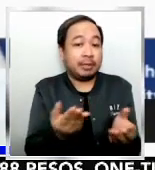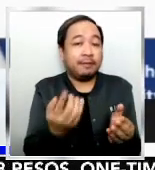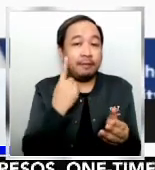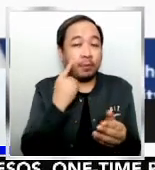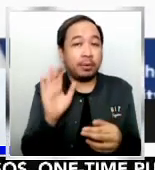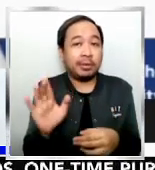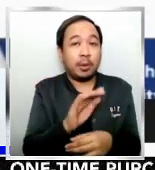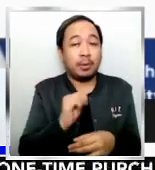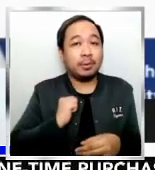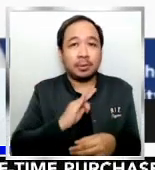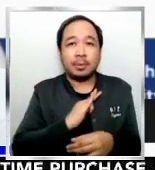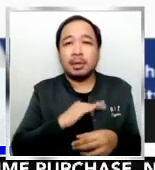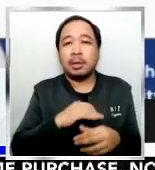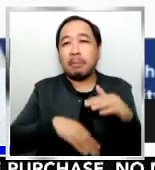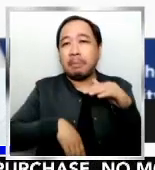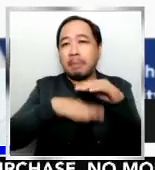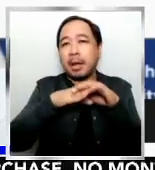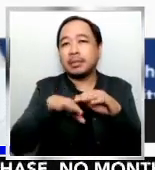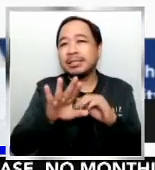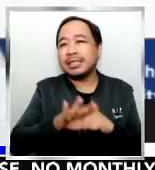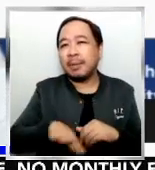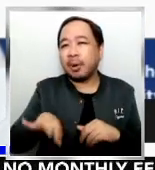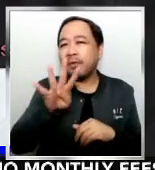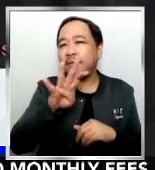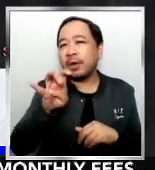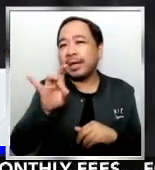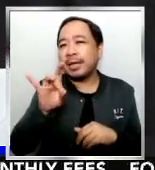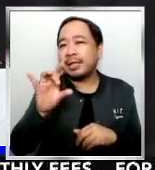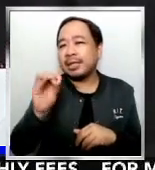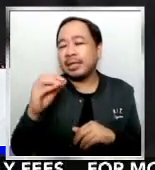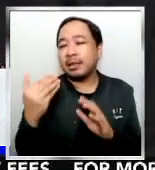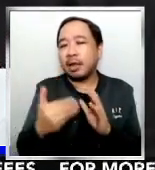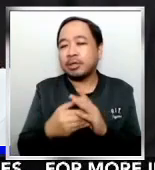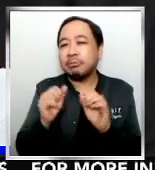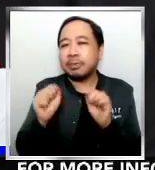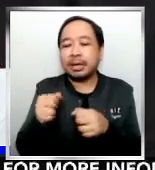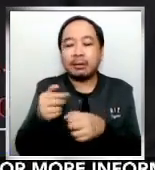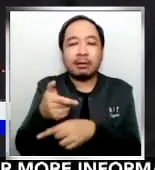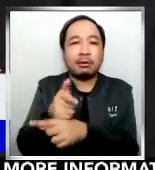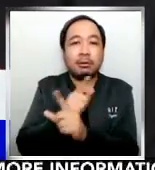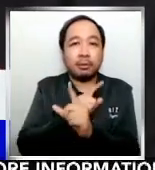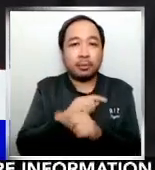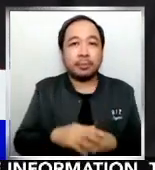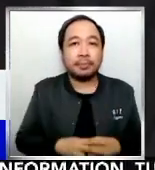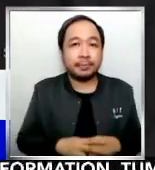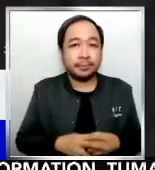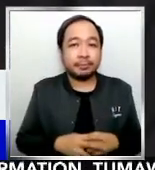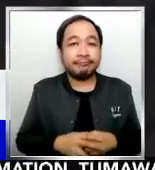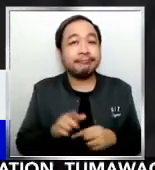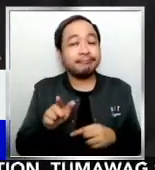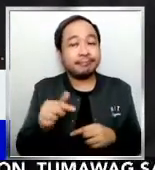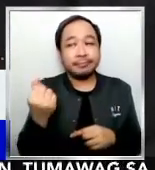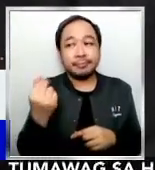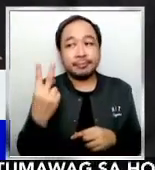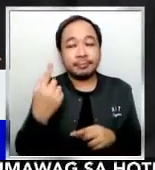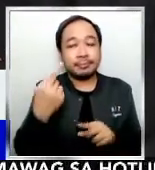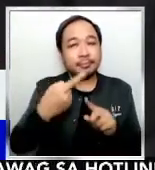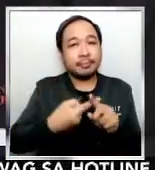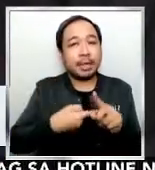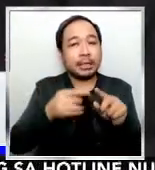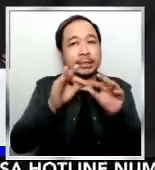about 480,000 ang pwede niyang mahiram. Napaka-importante ang 13th month pay para sa pamilya